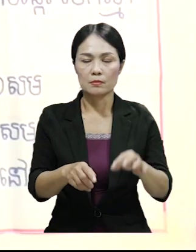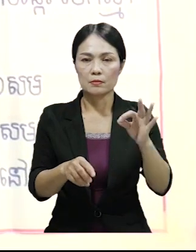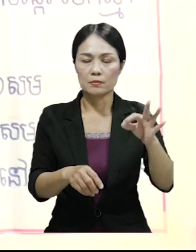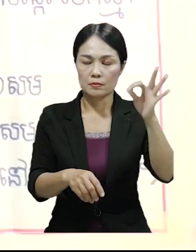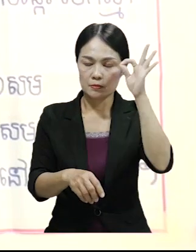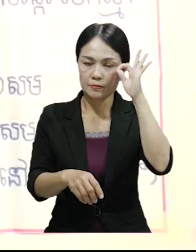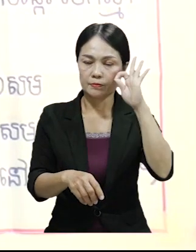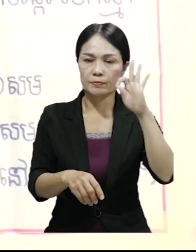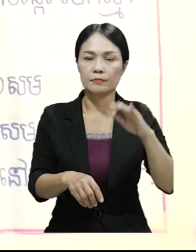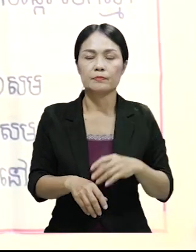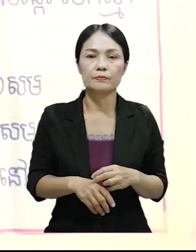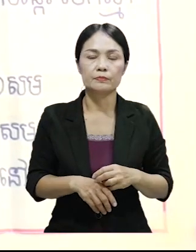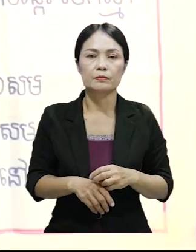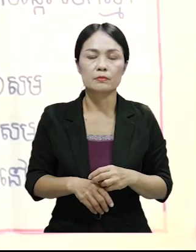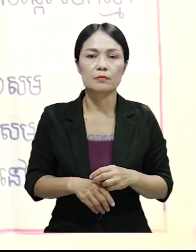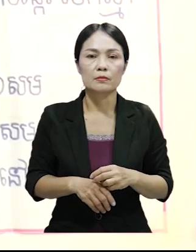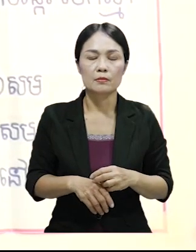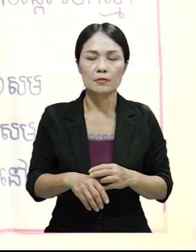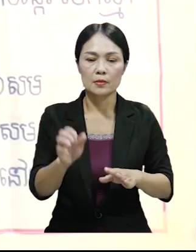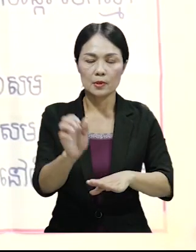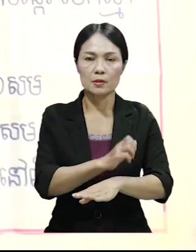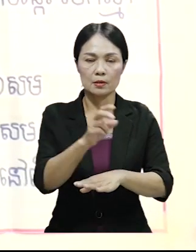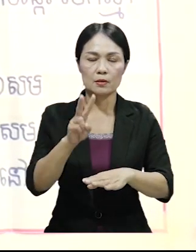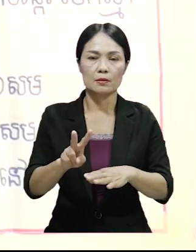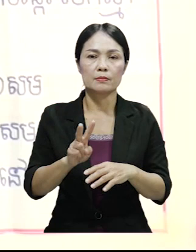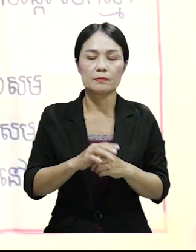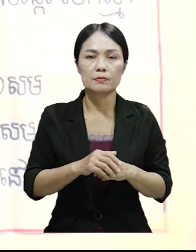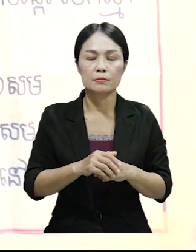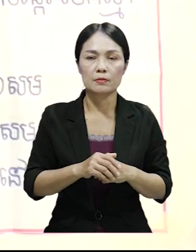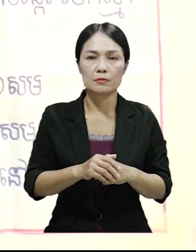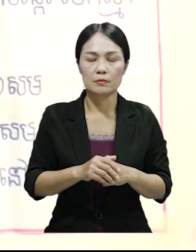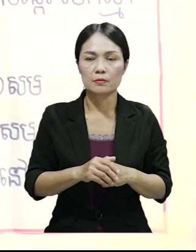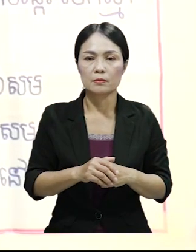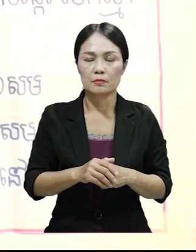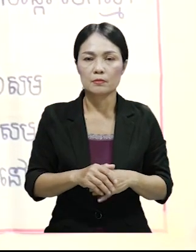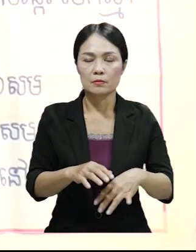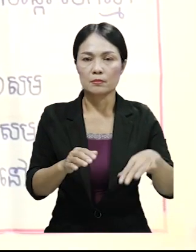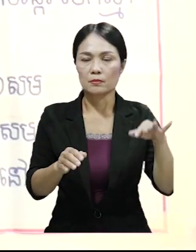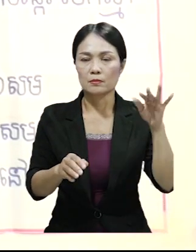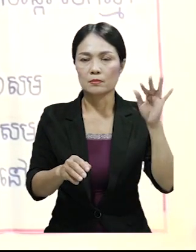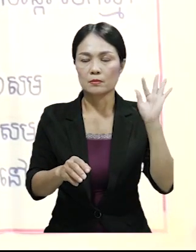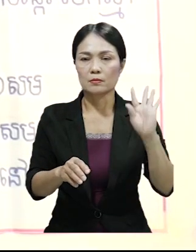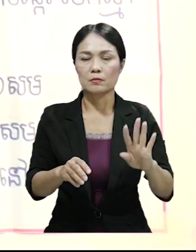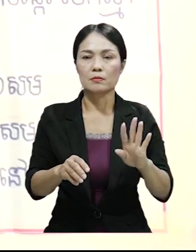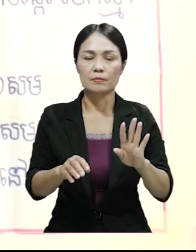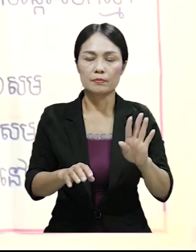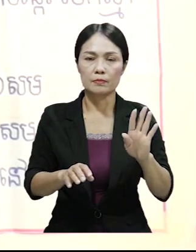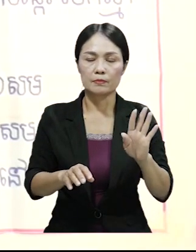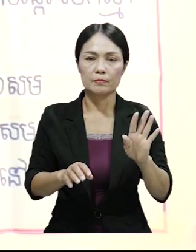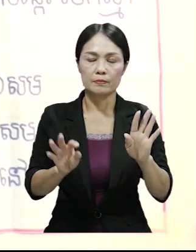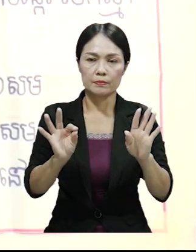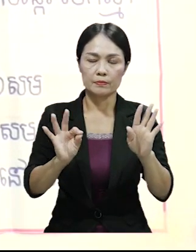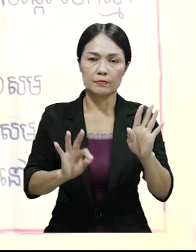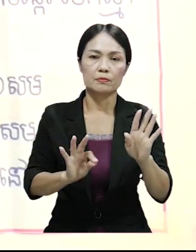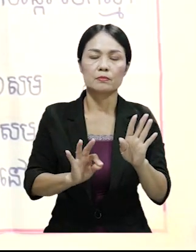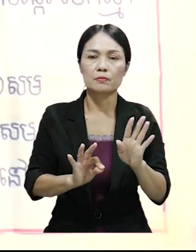ងចិញ្ចើមបាទចង្វាក់ទី2ដៃឆ្វេងវង់ដាក់ចុះក្រោមត្រឹមដៃស្ដាំជី